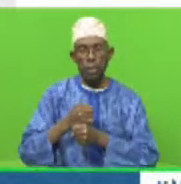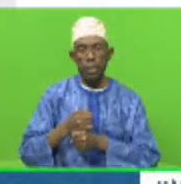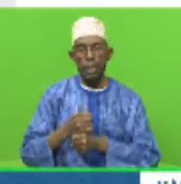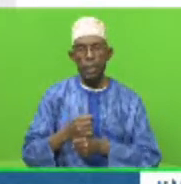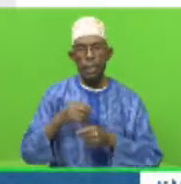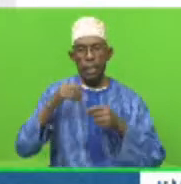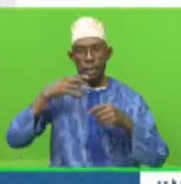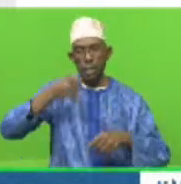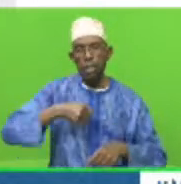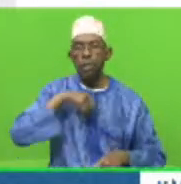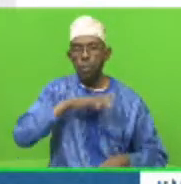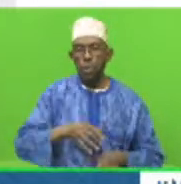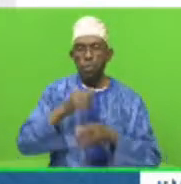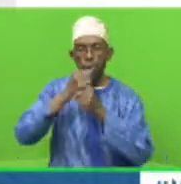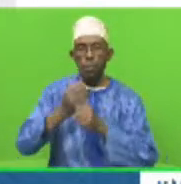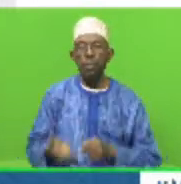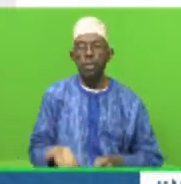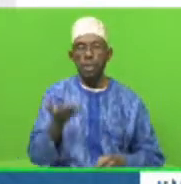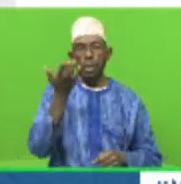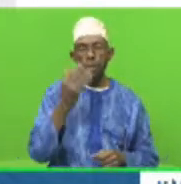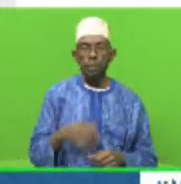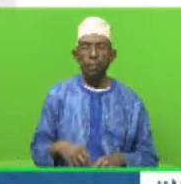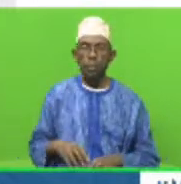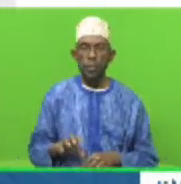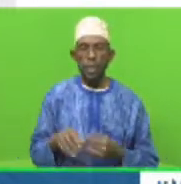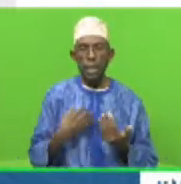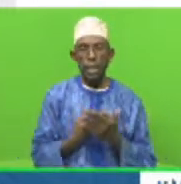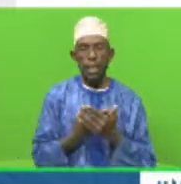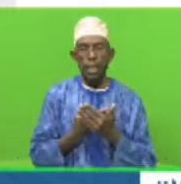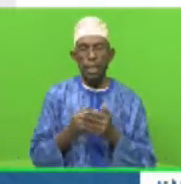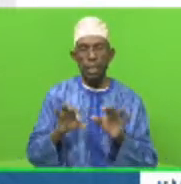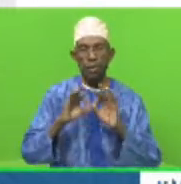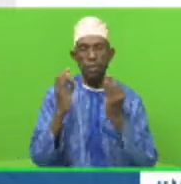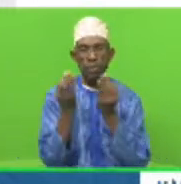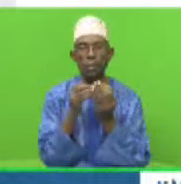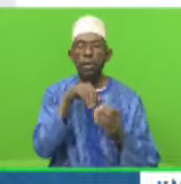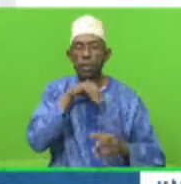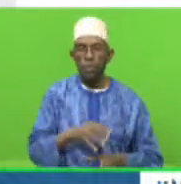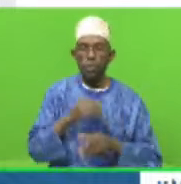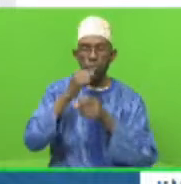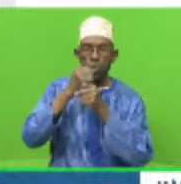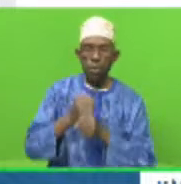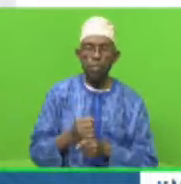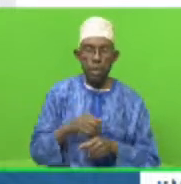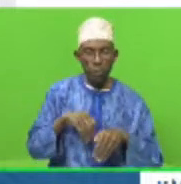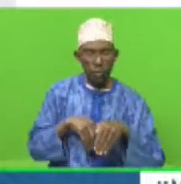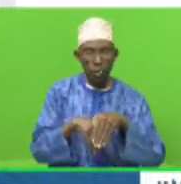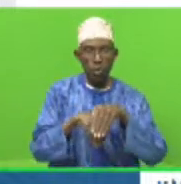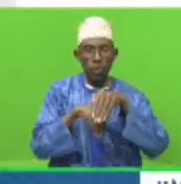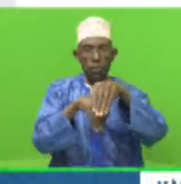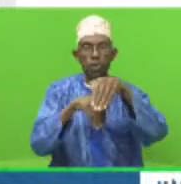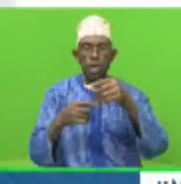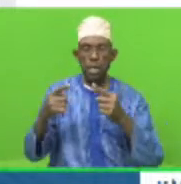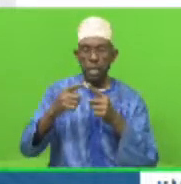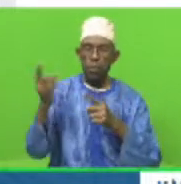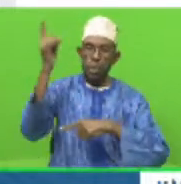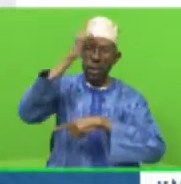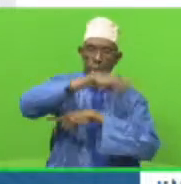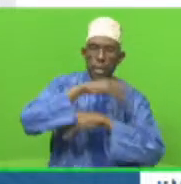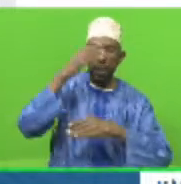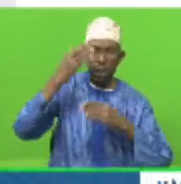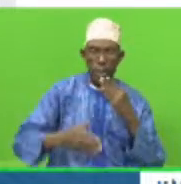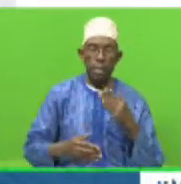وسلم وبارك على عبدك ورسولك محمد وعلى آله وصحبه والتابعين لهم بإحسان إلى يوم